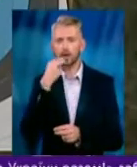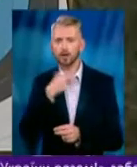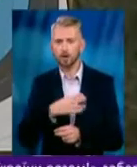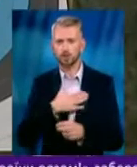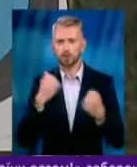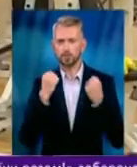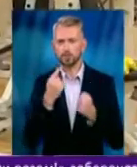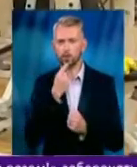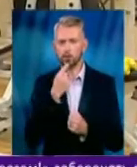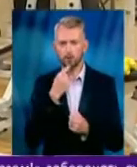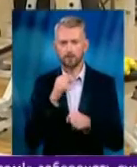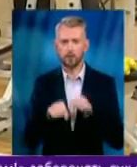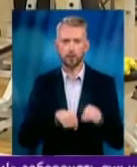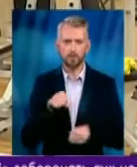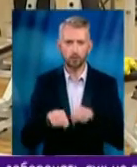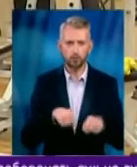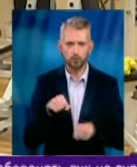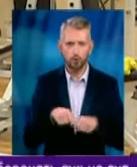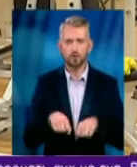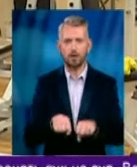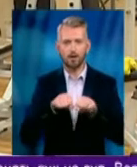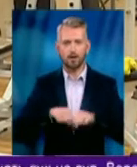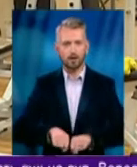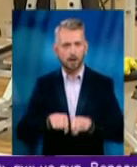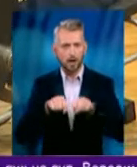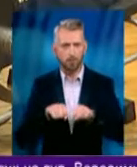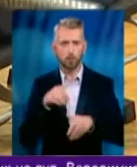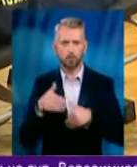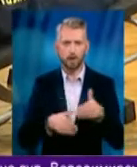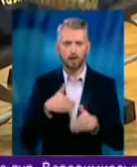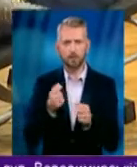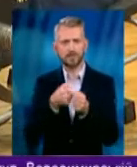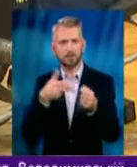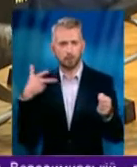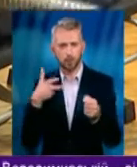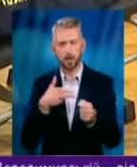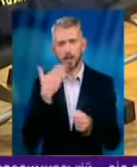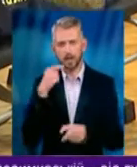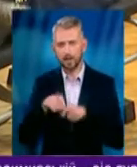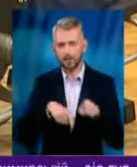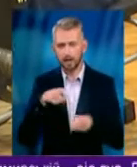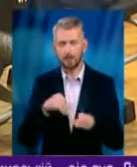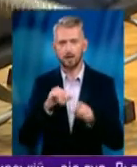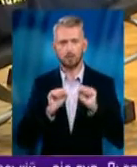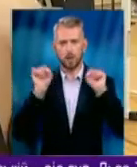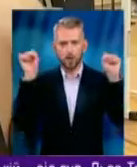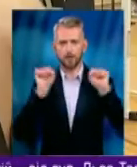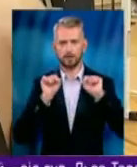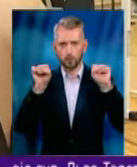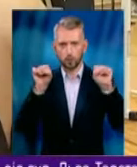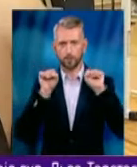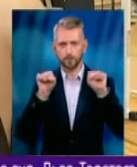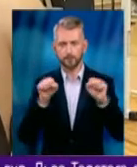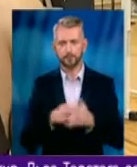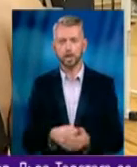спортсмени спробують у велосипедному спорті, греблі на тренажері, плаванні, стрільбі з лука, легкій атлетиці та пауерліфтингу. Я хочу